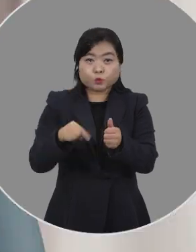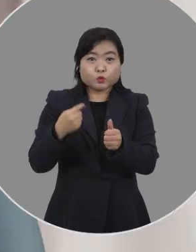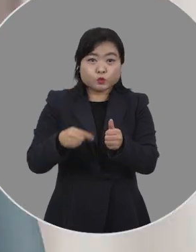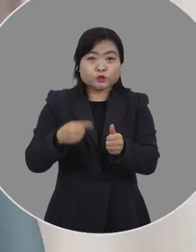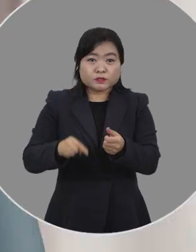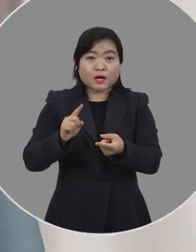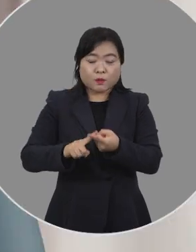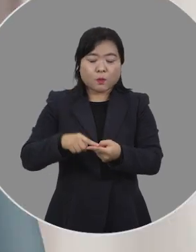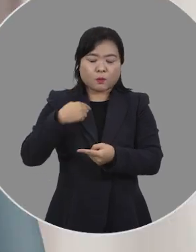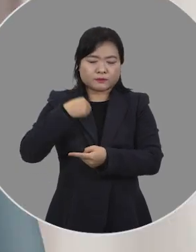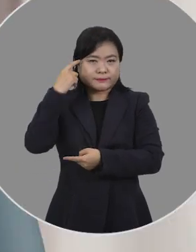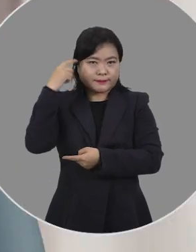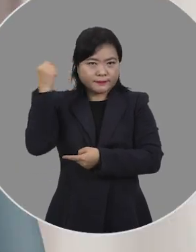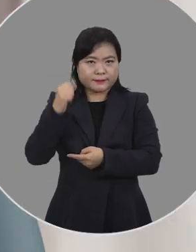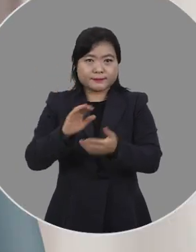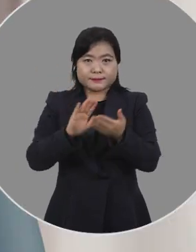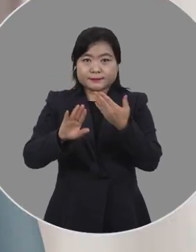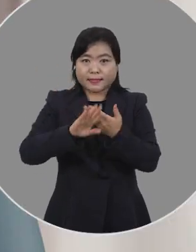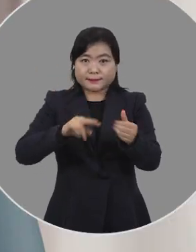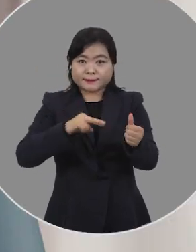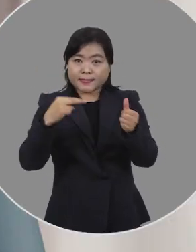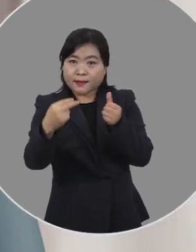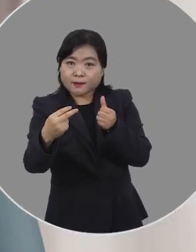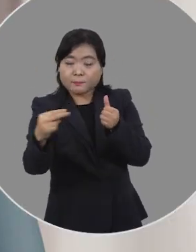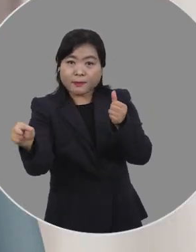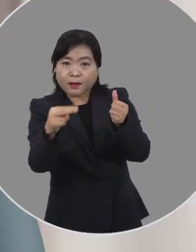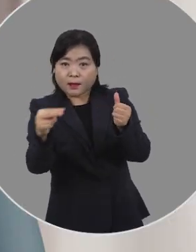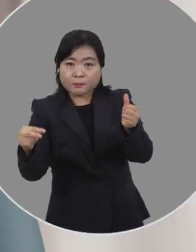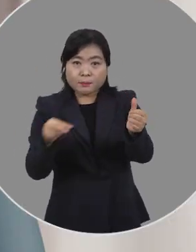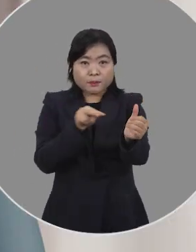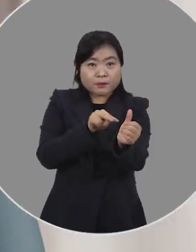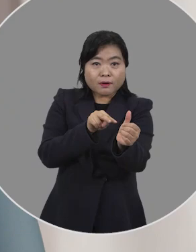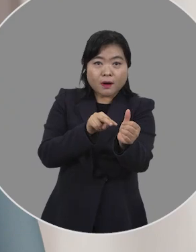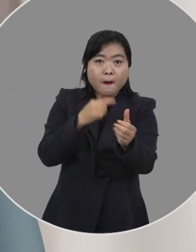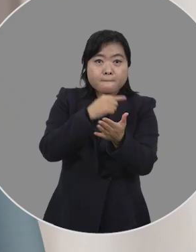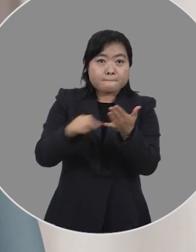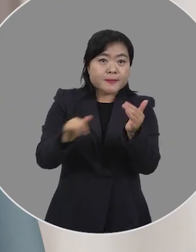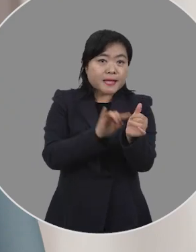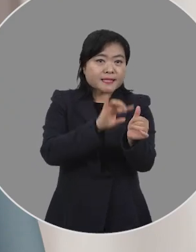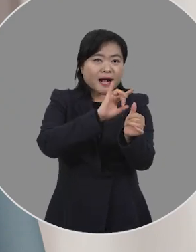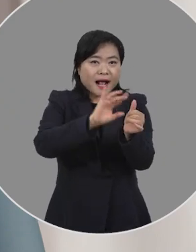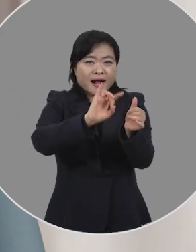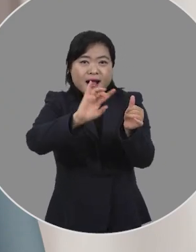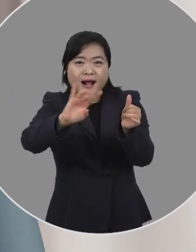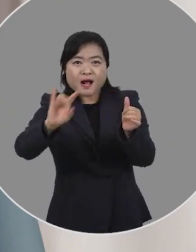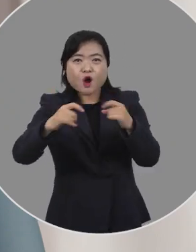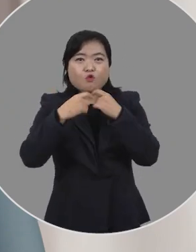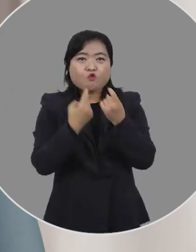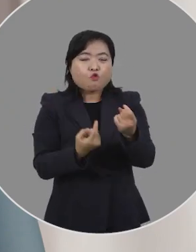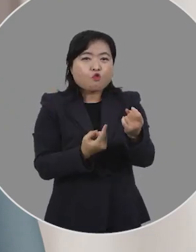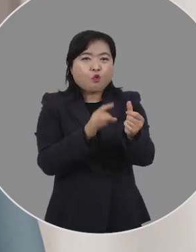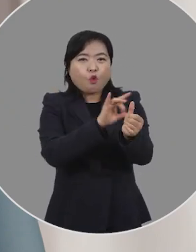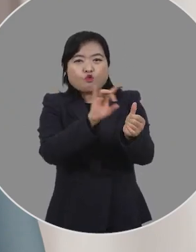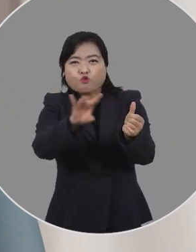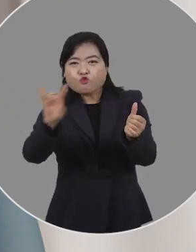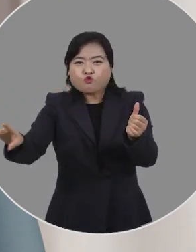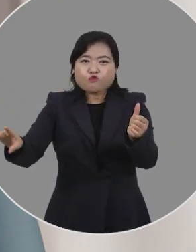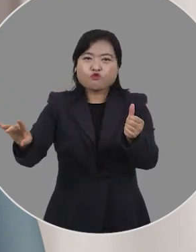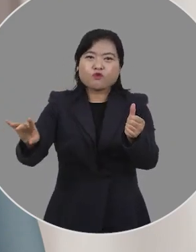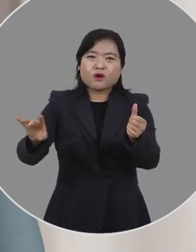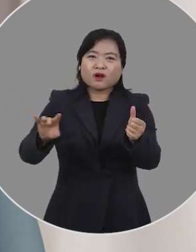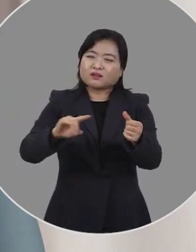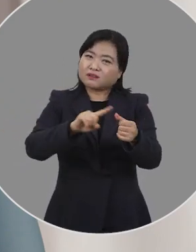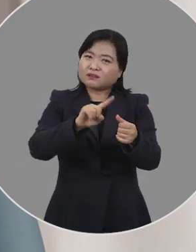아닐까. 다른 시각에서 바라보는 것과 이 피해자들을 하나하나의 고유성과 대체 불가능성을 지닌